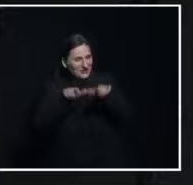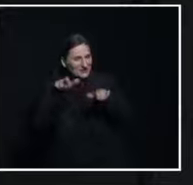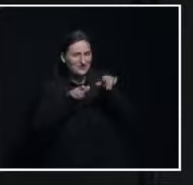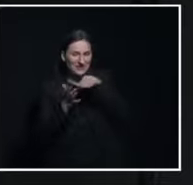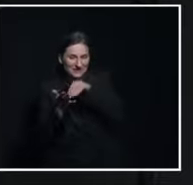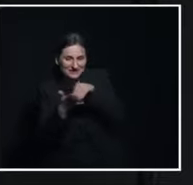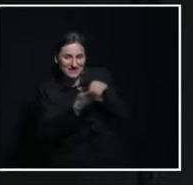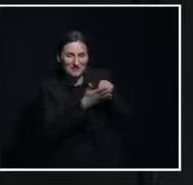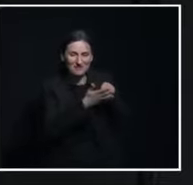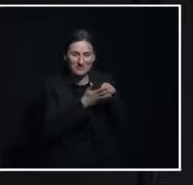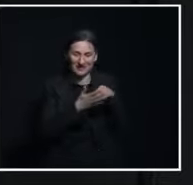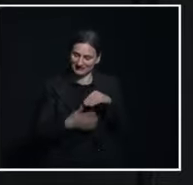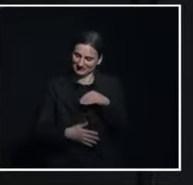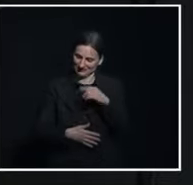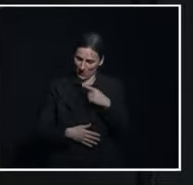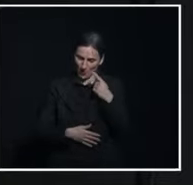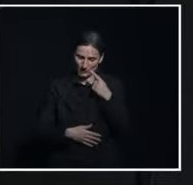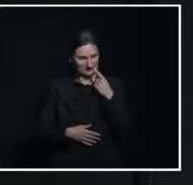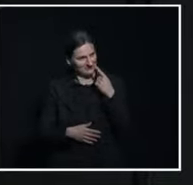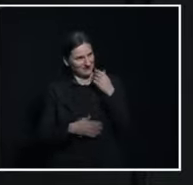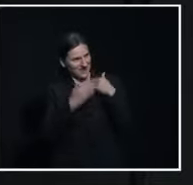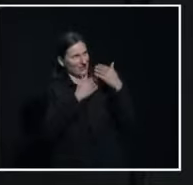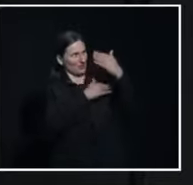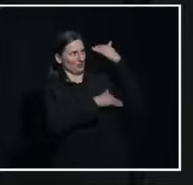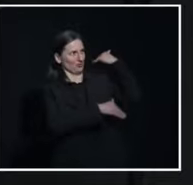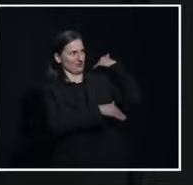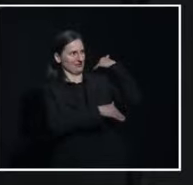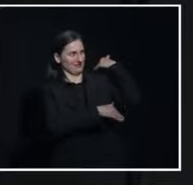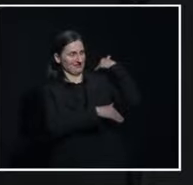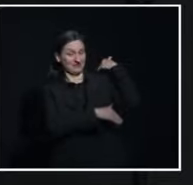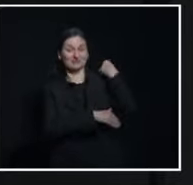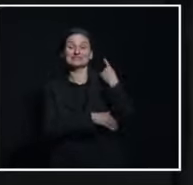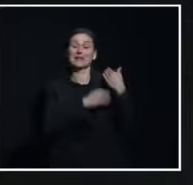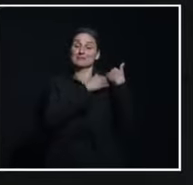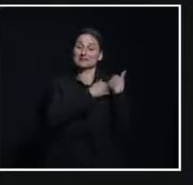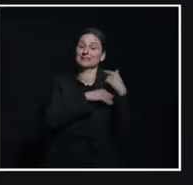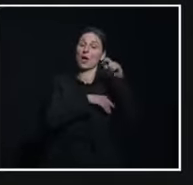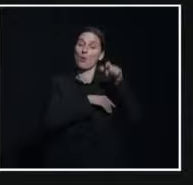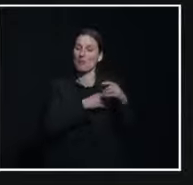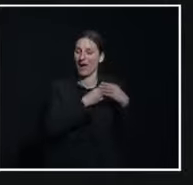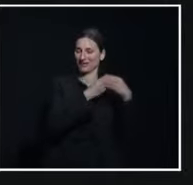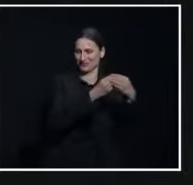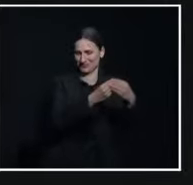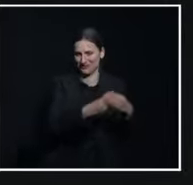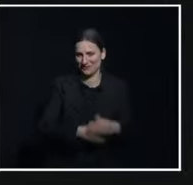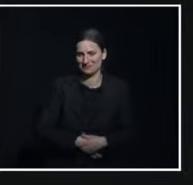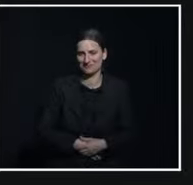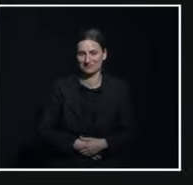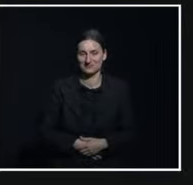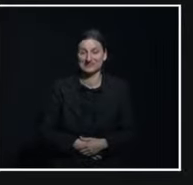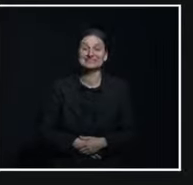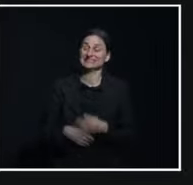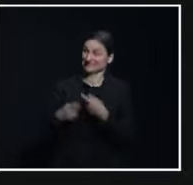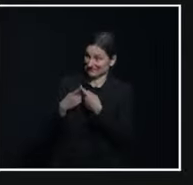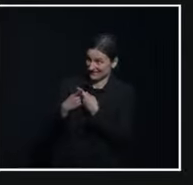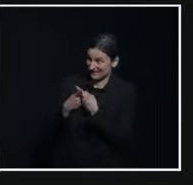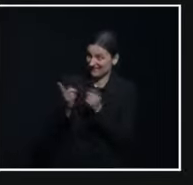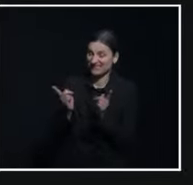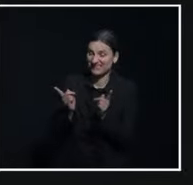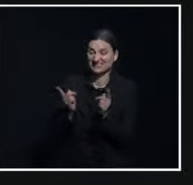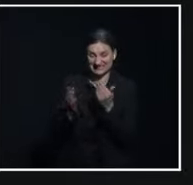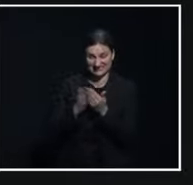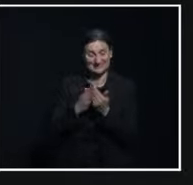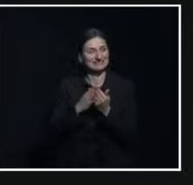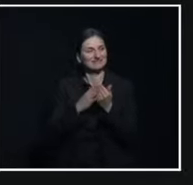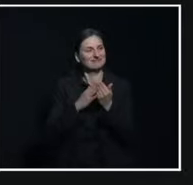mit viel Interesse an unserer Geschichte, die teilweise selbst Patenschaften übernommen haben. Ihr seid jetzt die